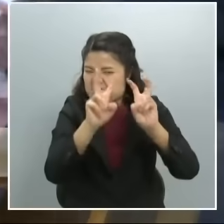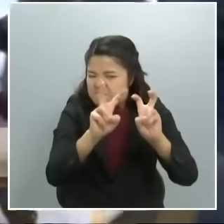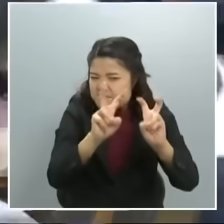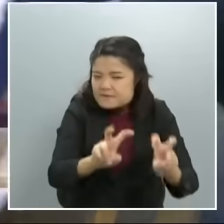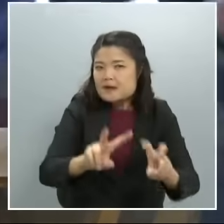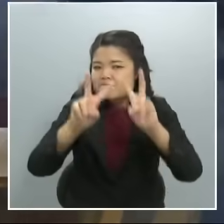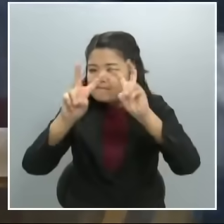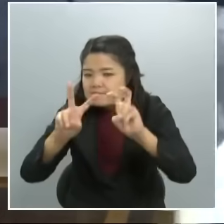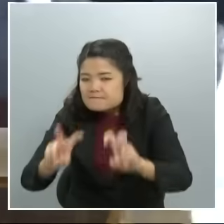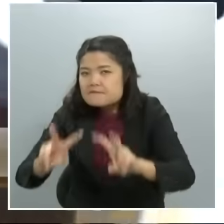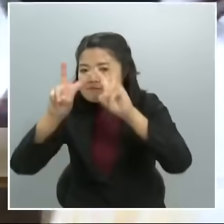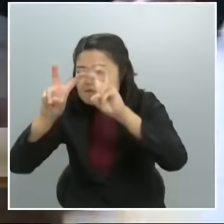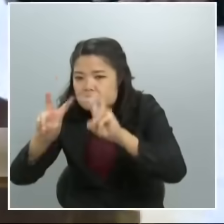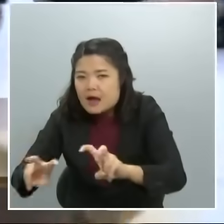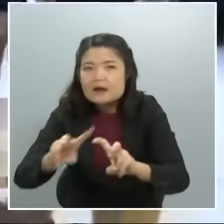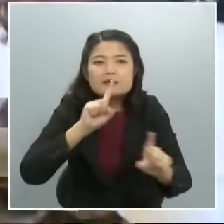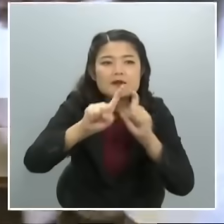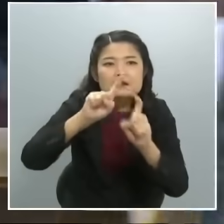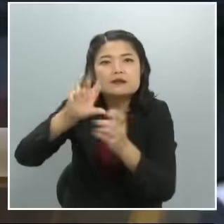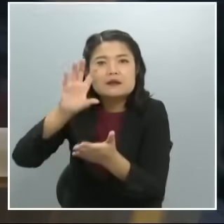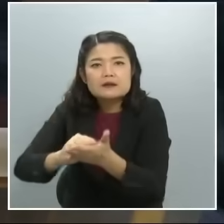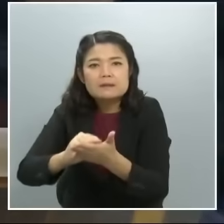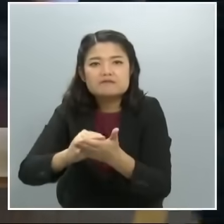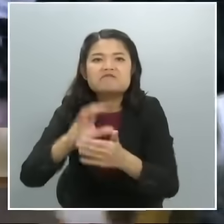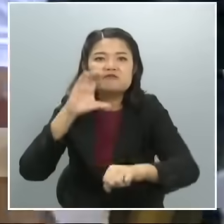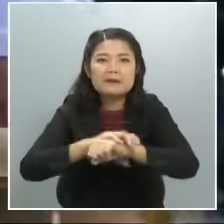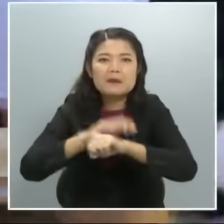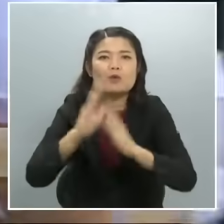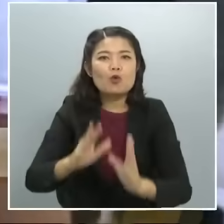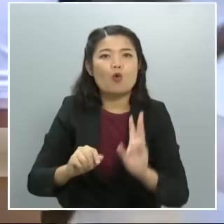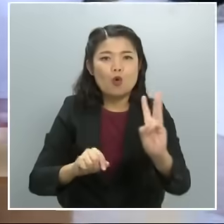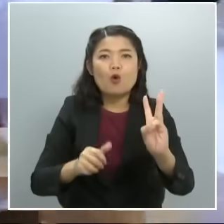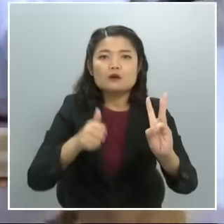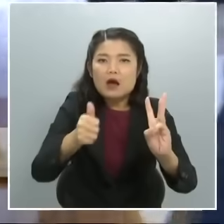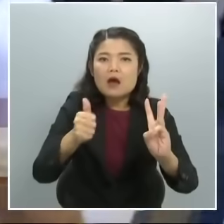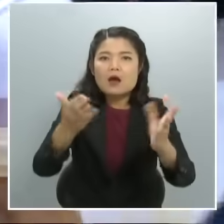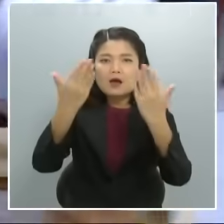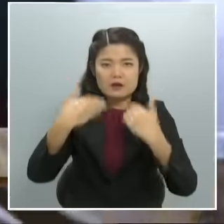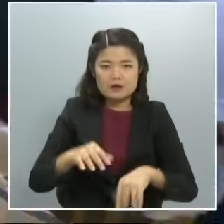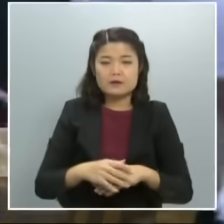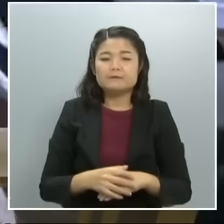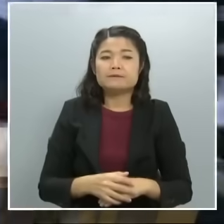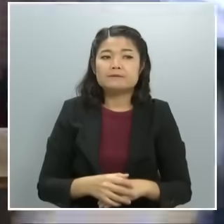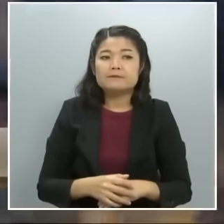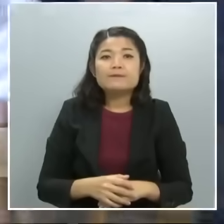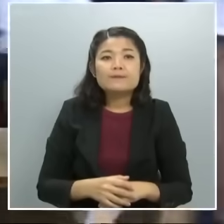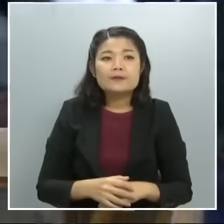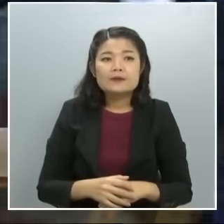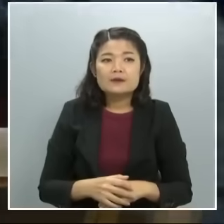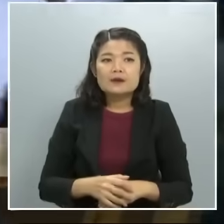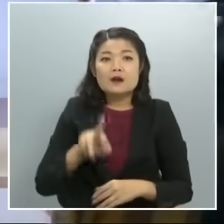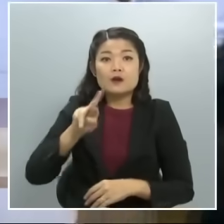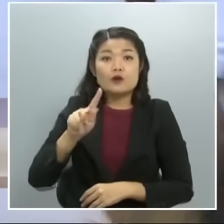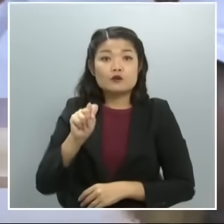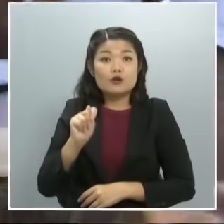อบสวนได้ผลออกมาอย่างนี้ขณะเดียวกันเราย้อนกลับมาท่านผู้ชมร้อยตำรวจโทนิมิตสนิท